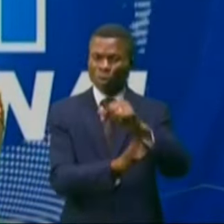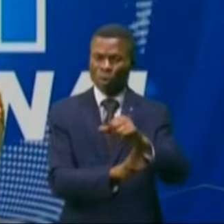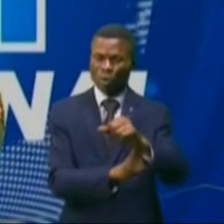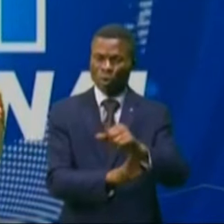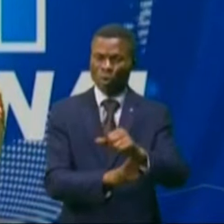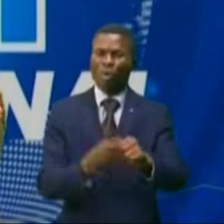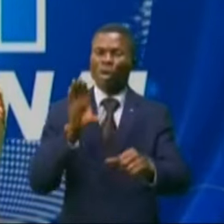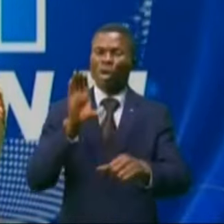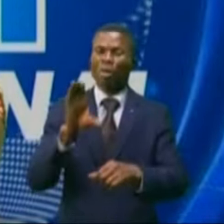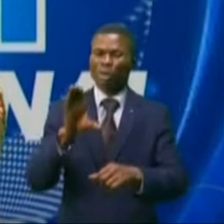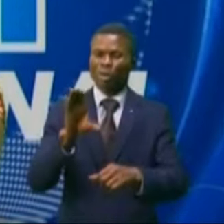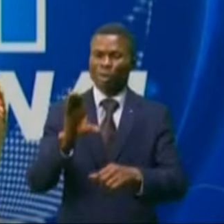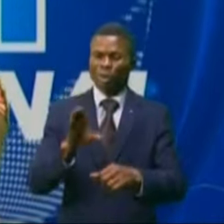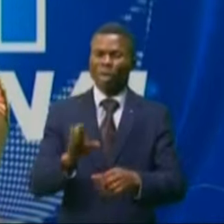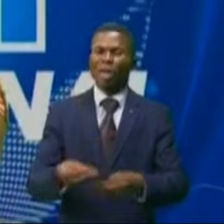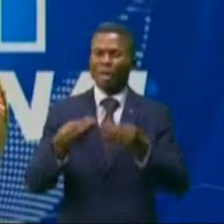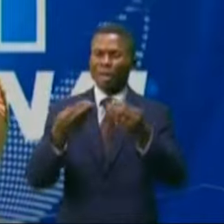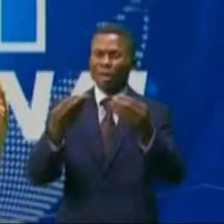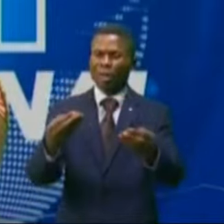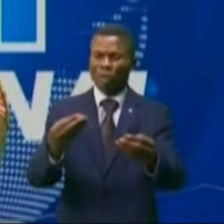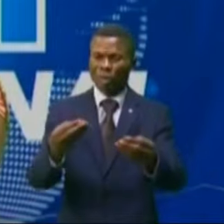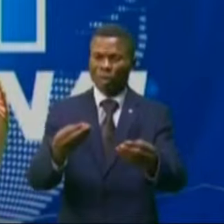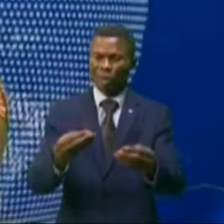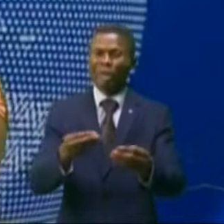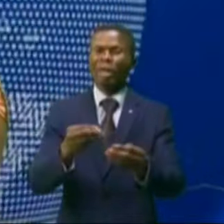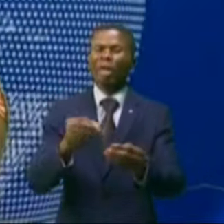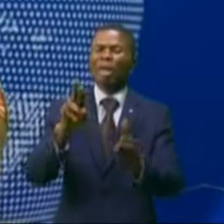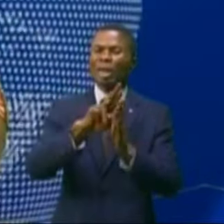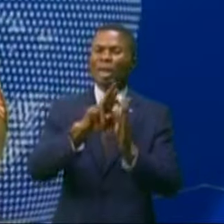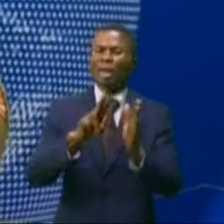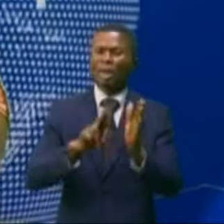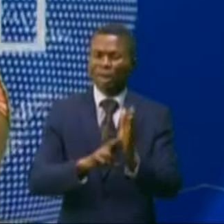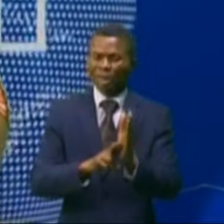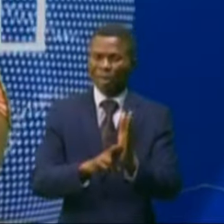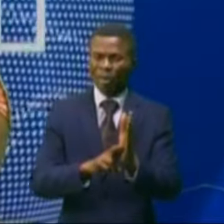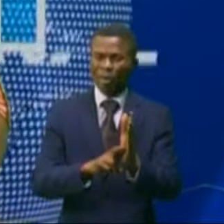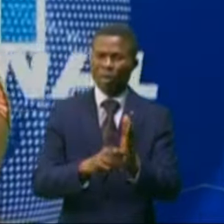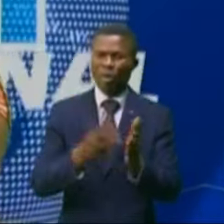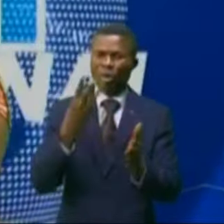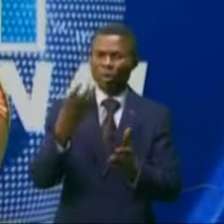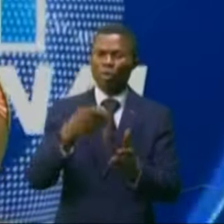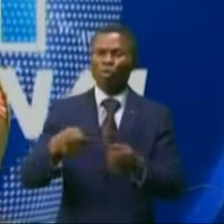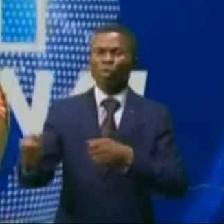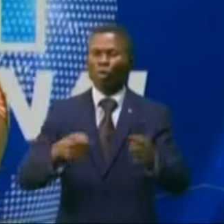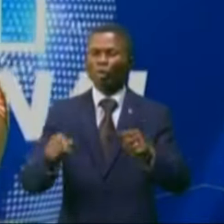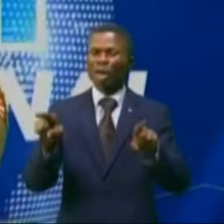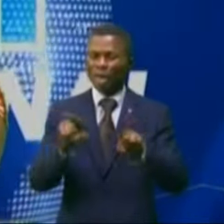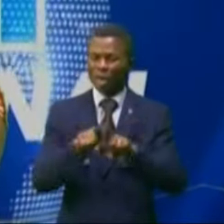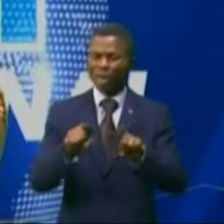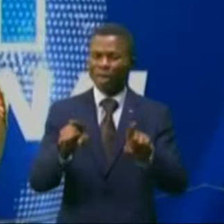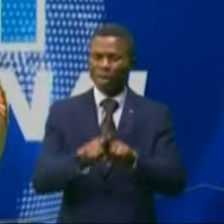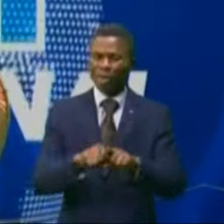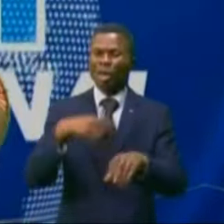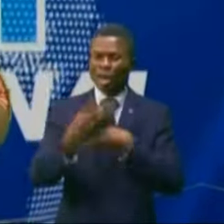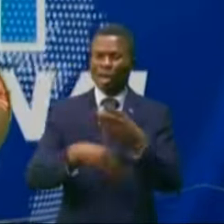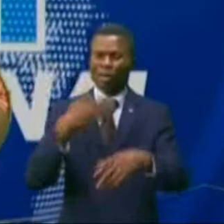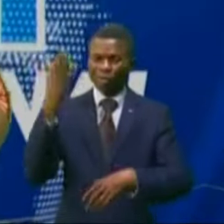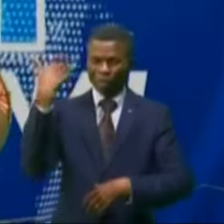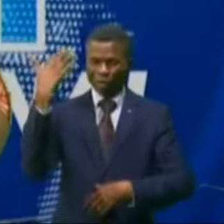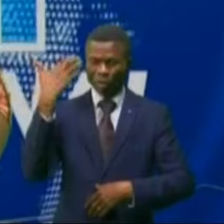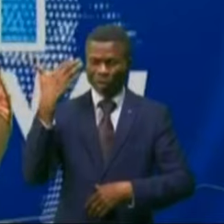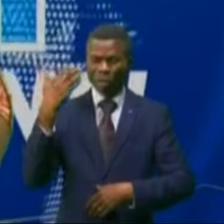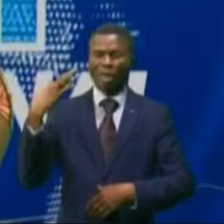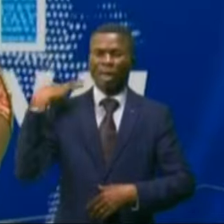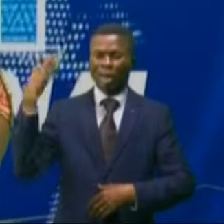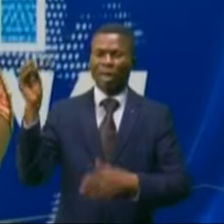de commande, bon de livraison, les références d'au moins trois marchés similaires exécutés. Et enfin, le